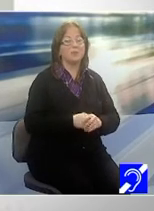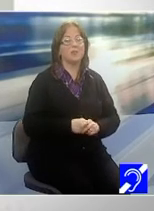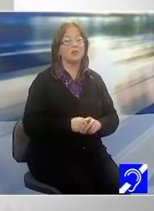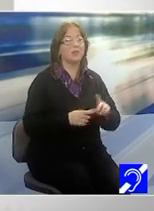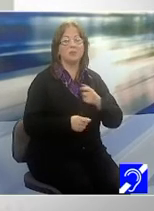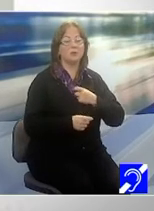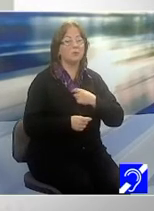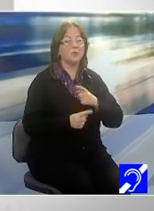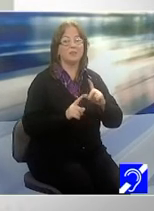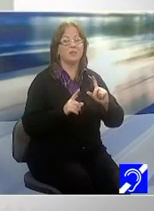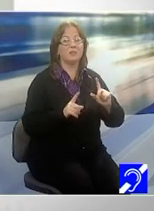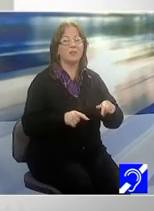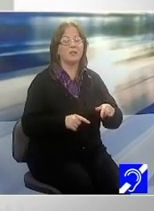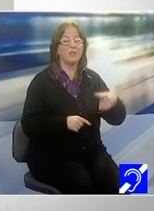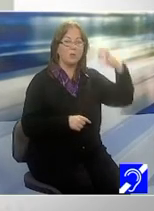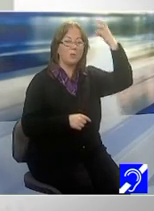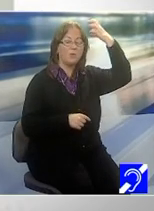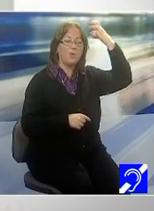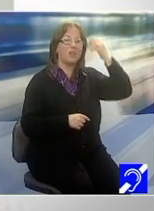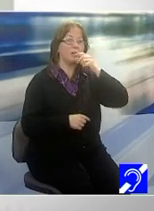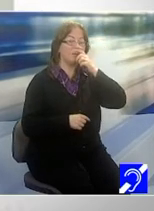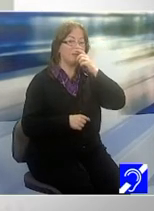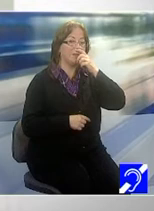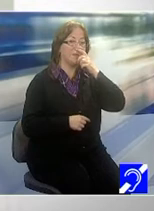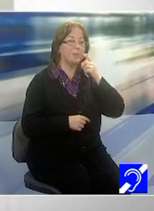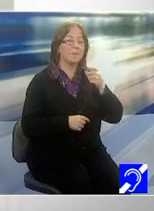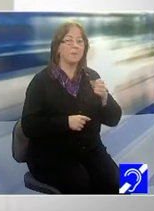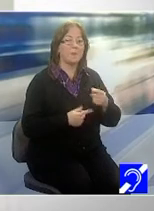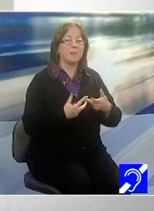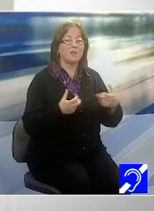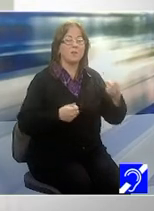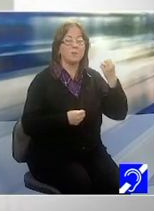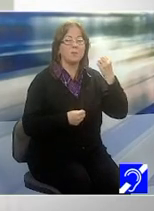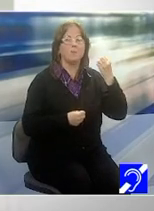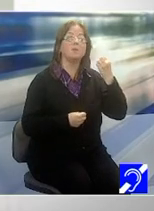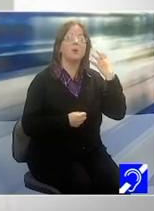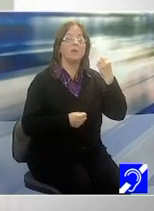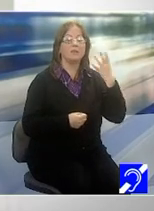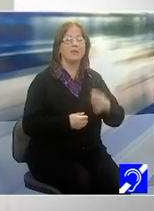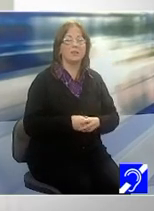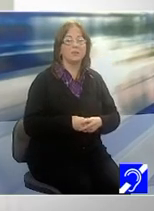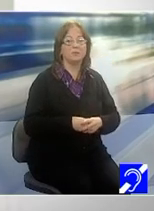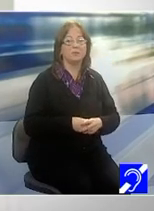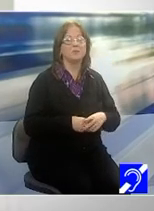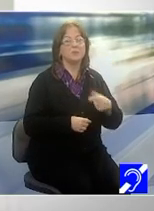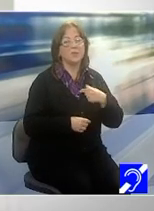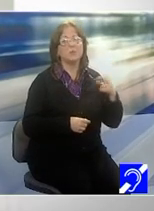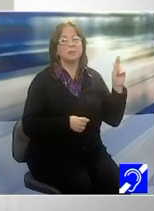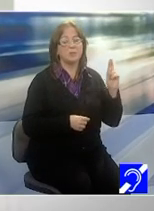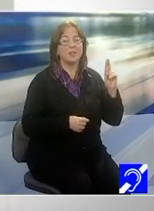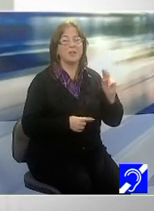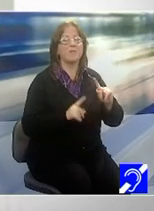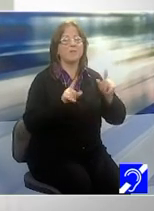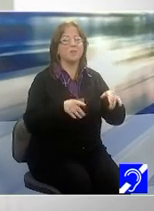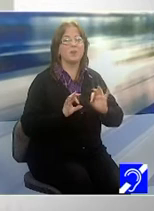de la un capăt la altul. Deci România, din punctul ăsta de vedere, e o premieră și o să vedem cum merge. Sper că va merge bine și pentru că dacă se